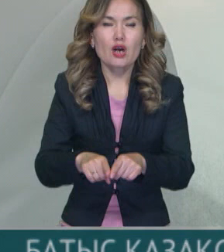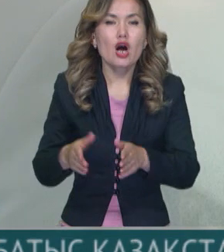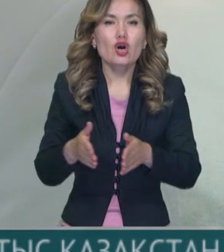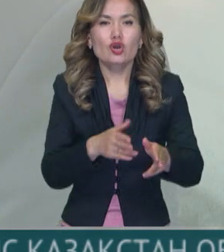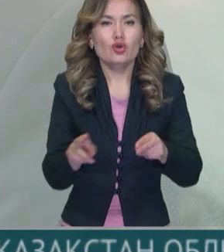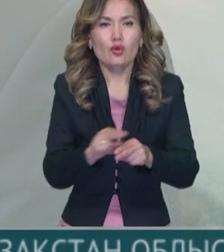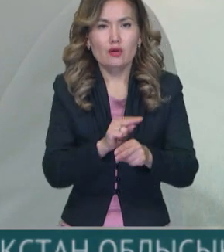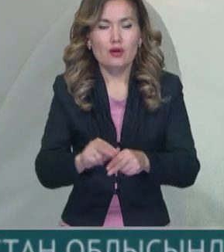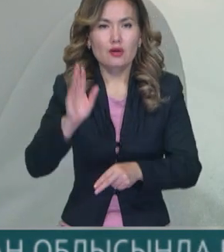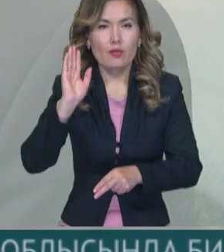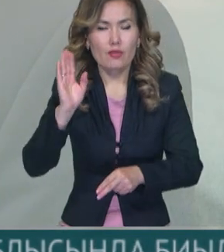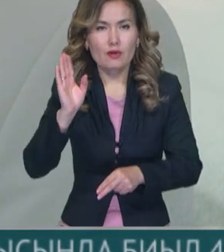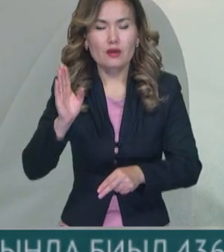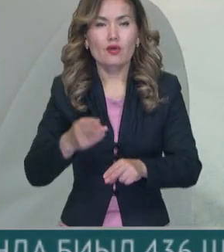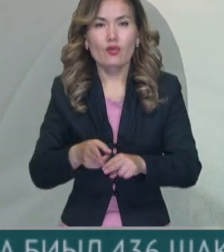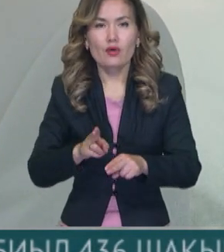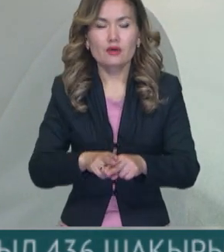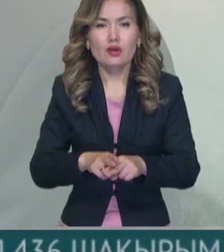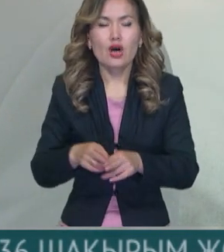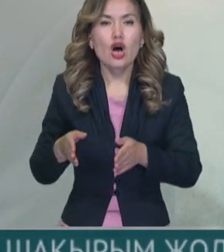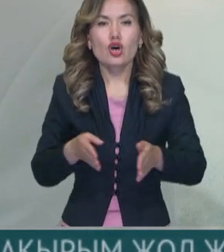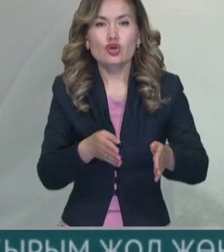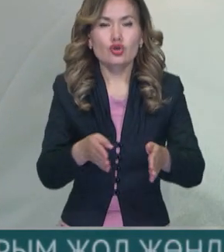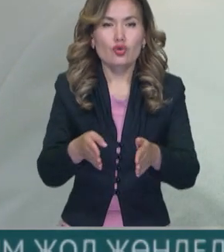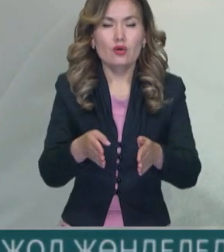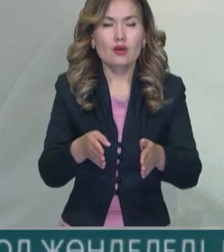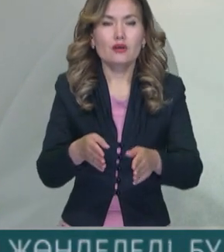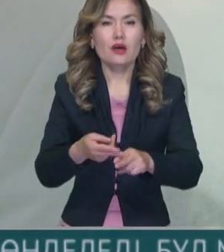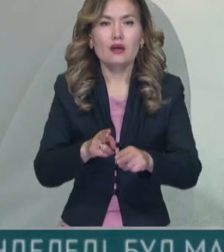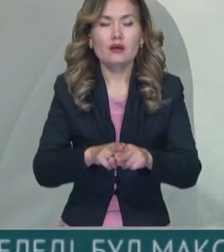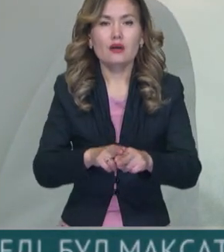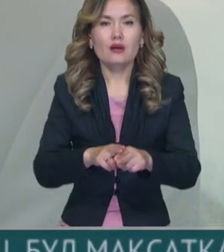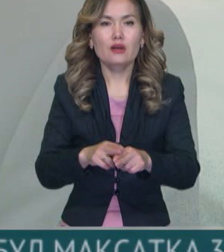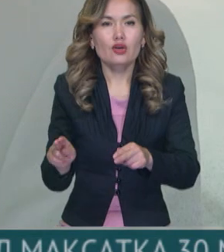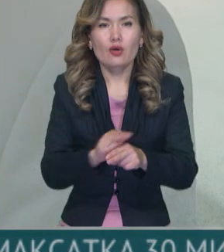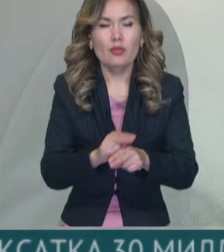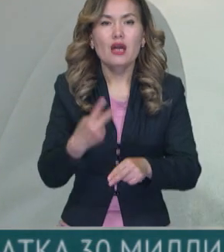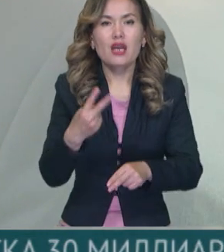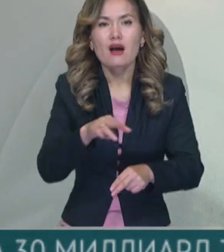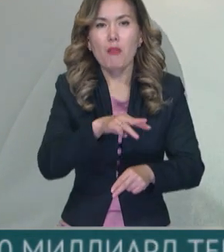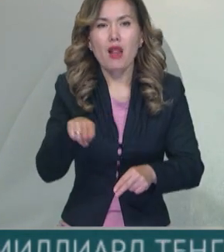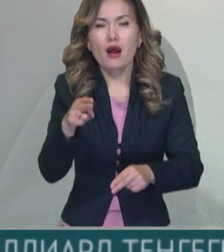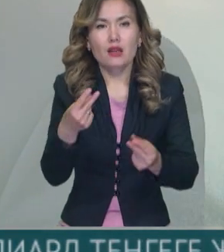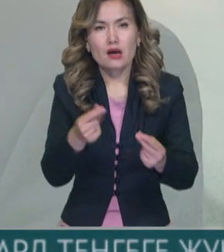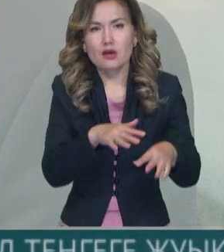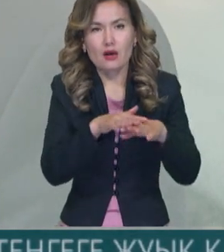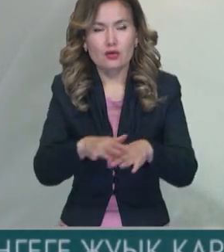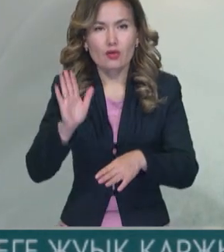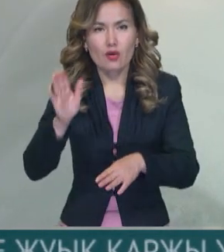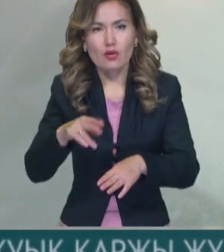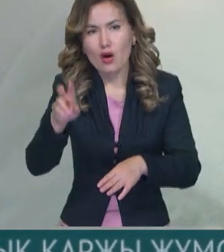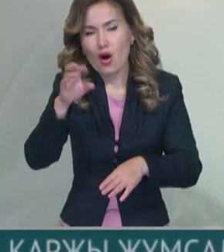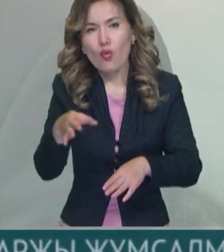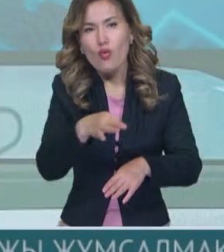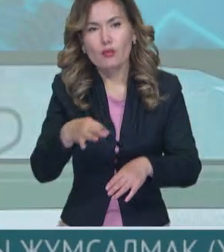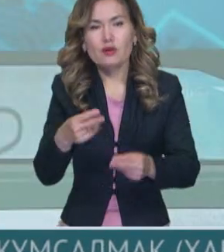дамыту мақсатындағы осы жол айрықтары 2 миллиард астам сомын құрап отыр. Аталмыш қаржы көлемі облыстық бюджеттен бөлінген